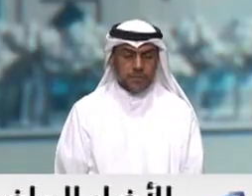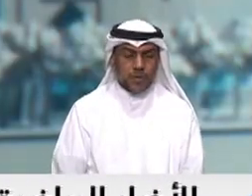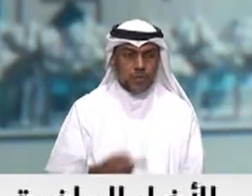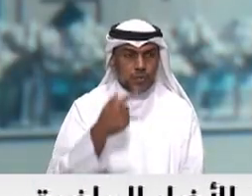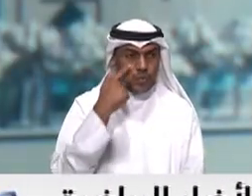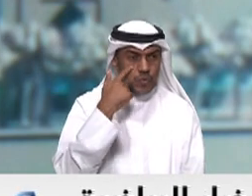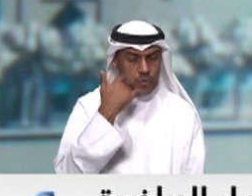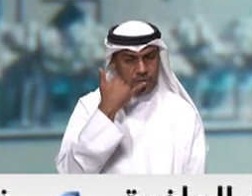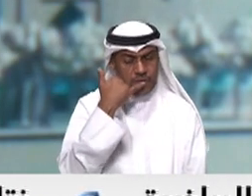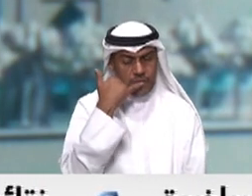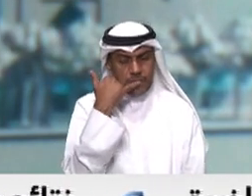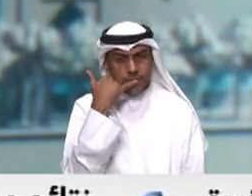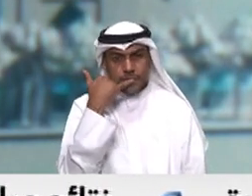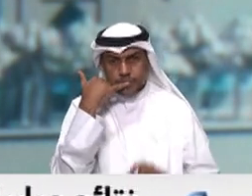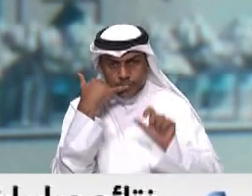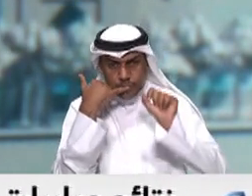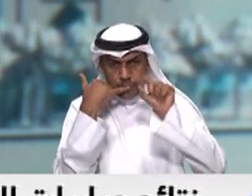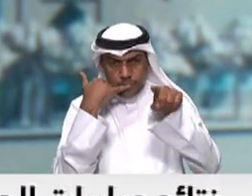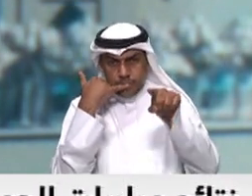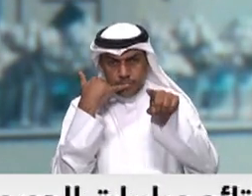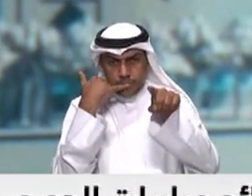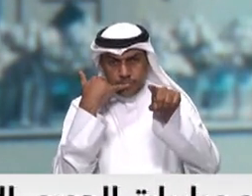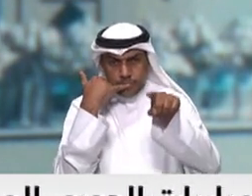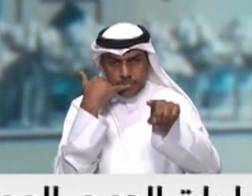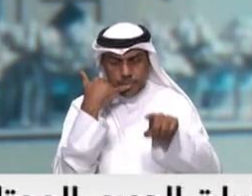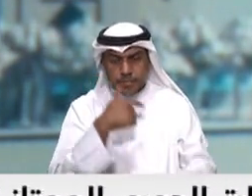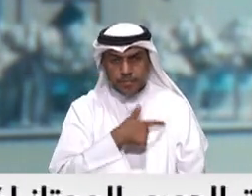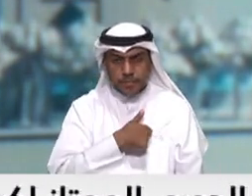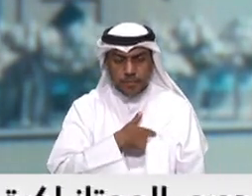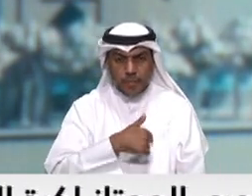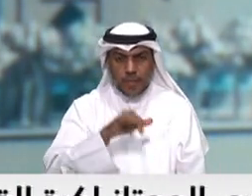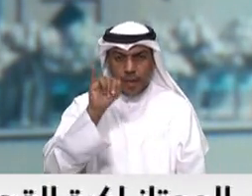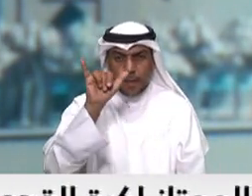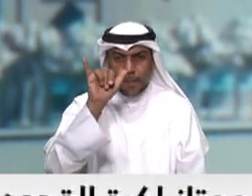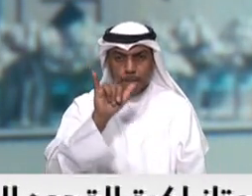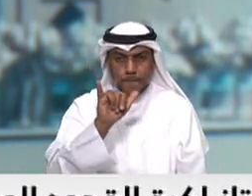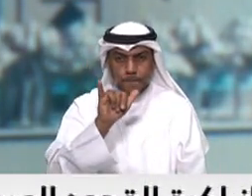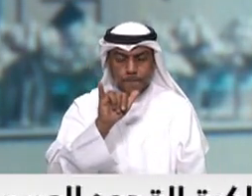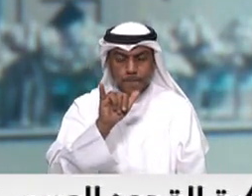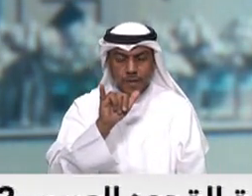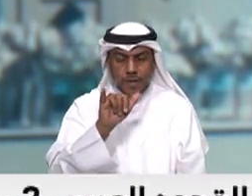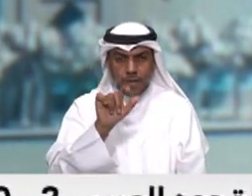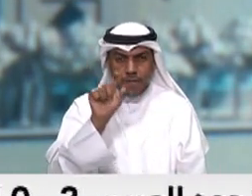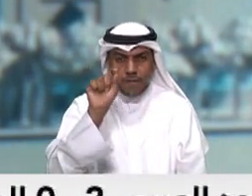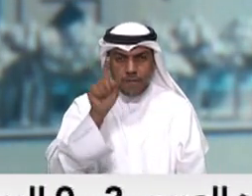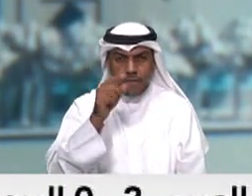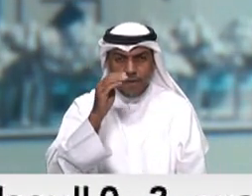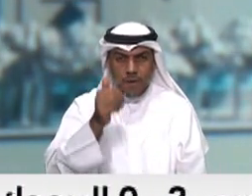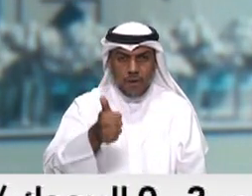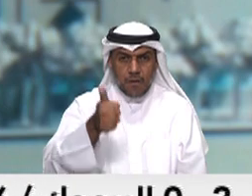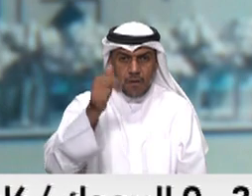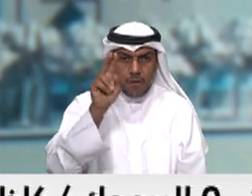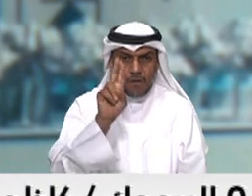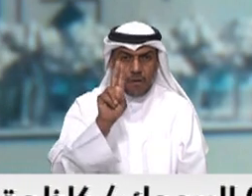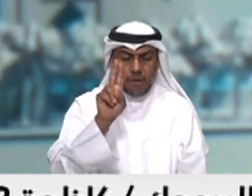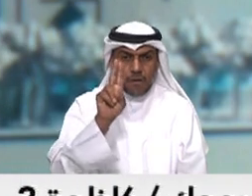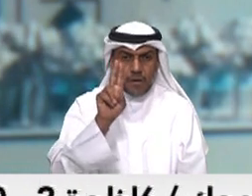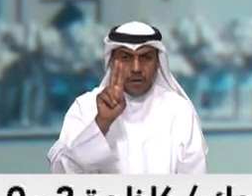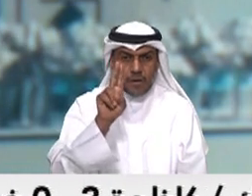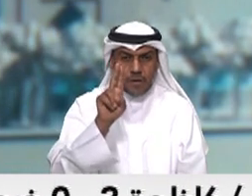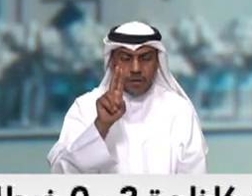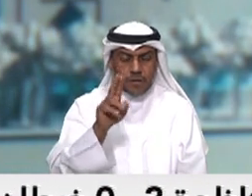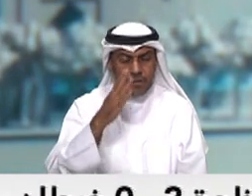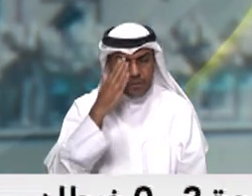وللمزيد من المتابعة مشاهدين الكرام، تنضم إلينا من بيروت مراسلة قناة الأخبار الزميلة مي فرحات. مي، بعد